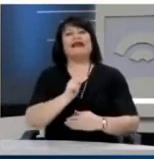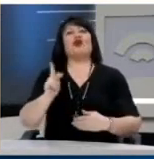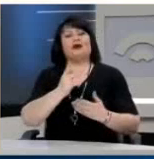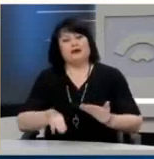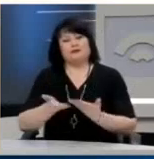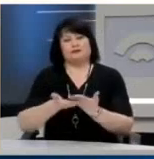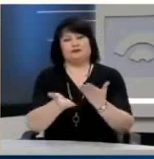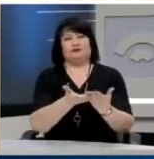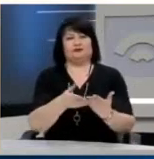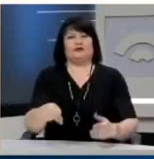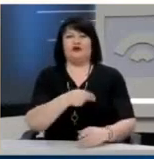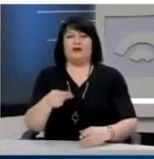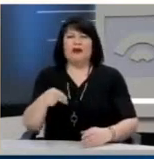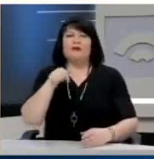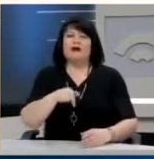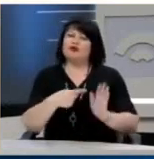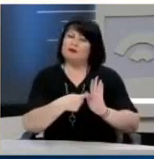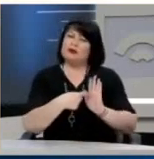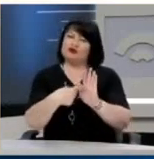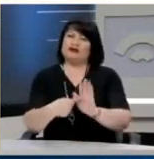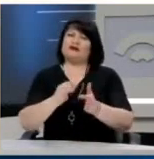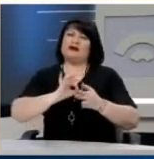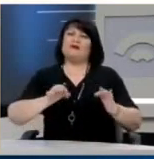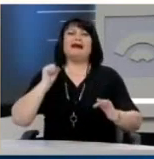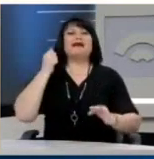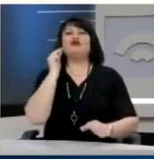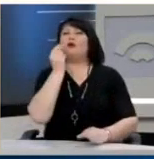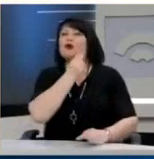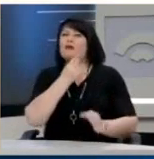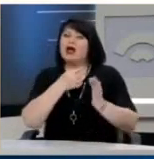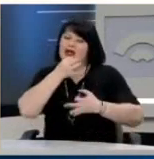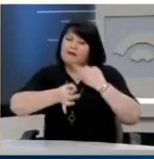κοινωνίας, το οποίο παρουσιάσαμε αναλυτικά χθες το απόγευμα.